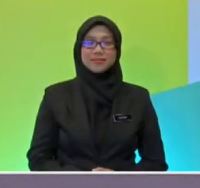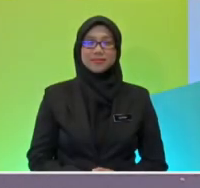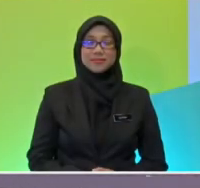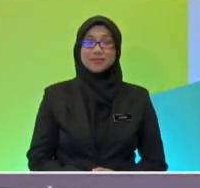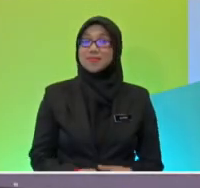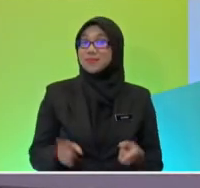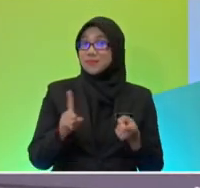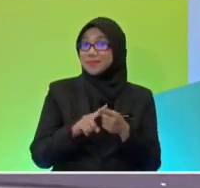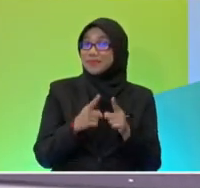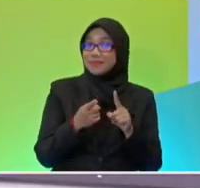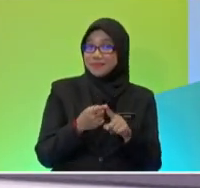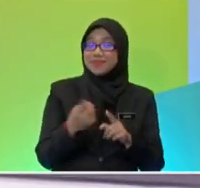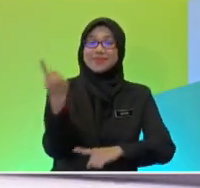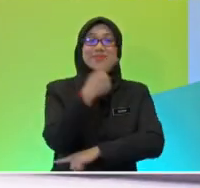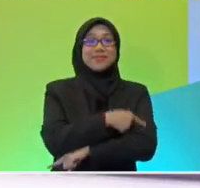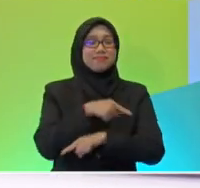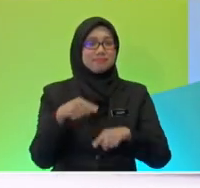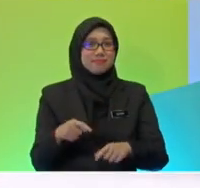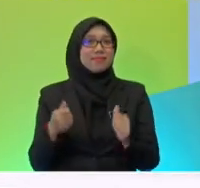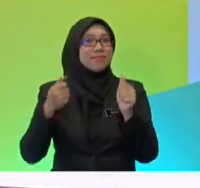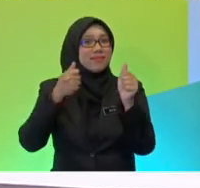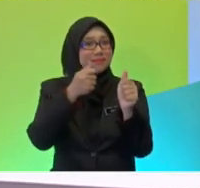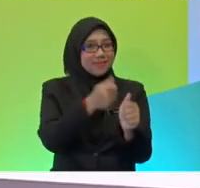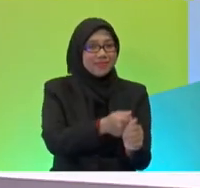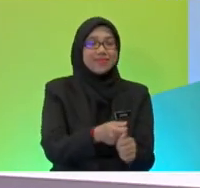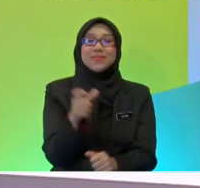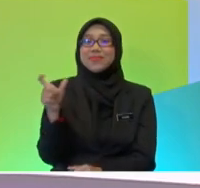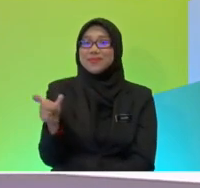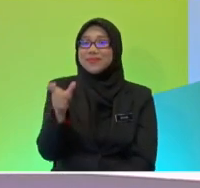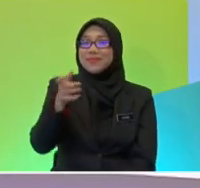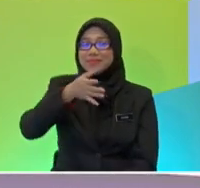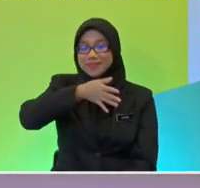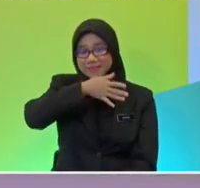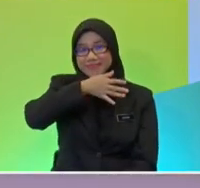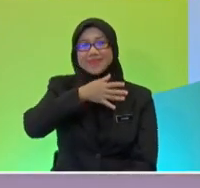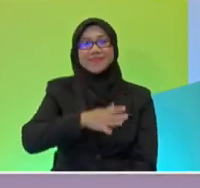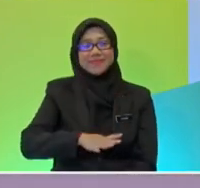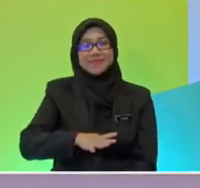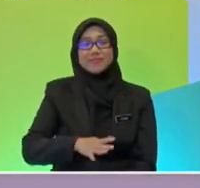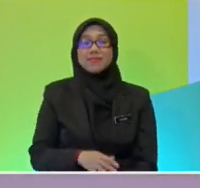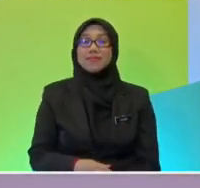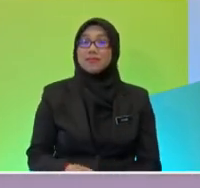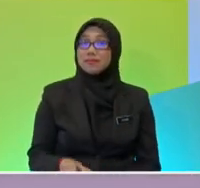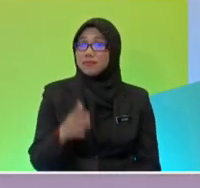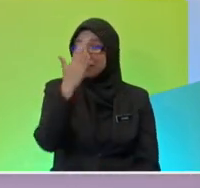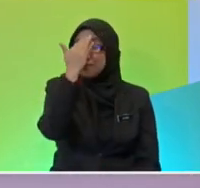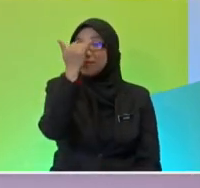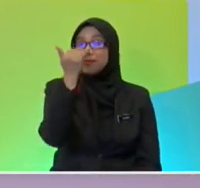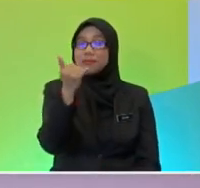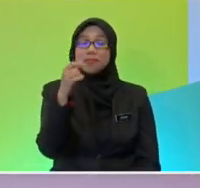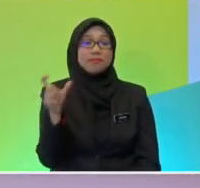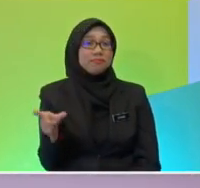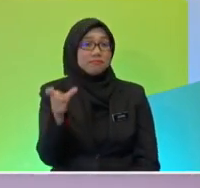kawan-kawan hari ini kalau kita nak ikut kita kenal ikut nabi kita Muhammad Shallallahu Alaihi Wasallam sebab nabi banyak